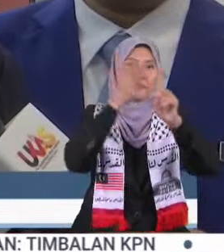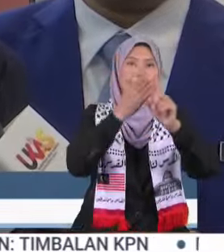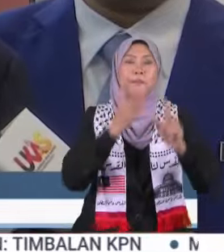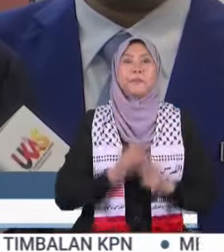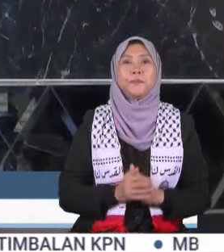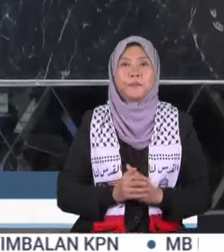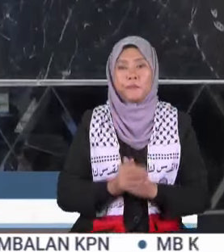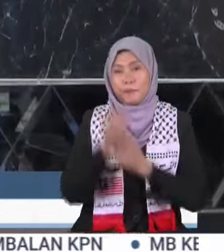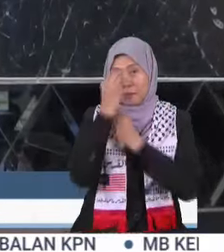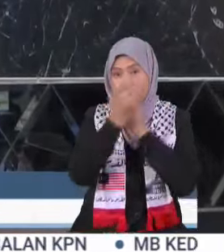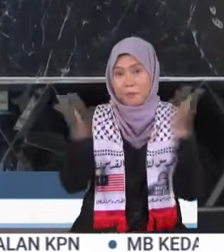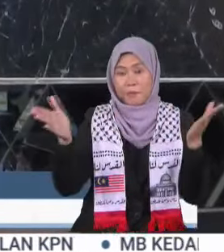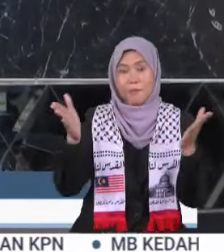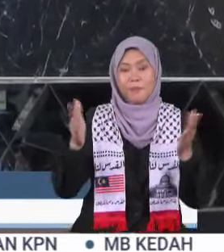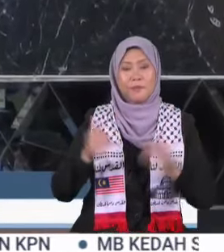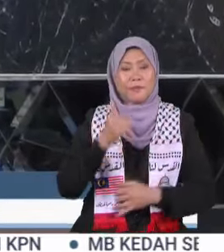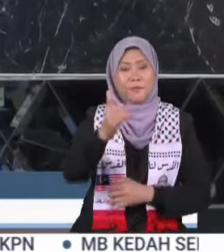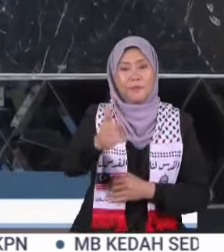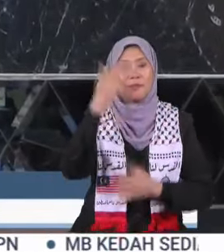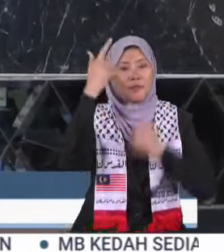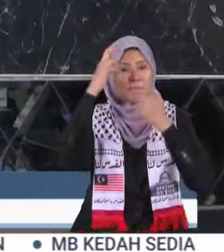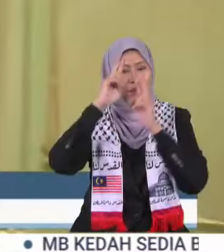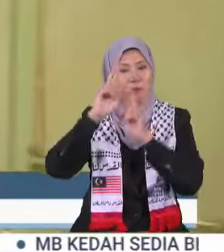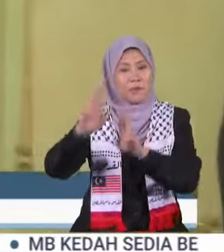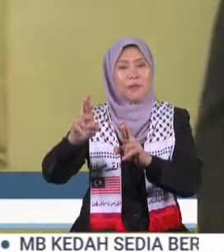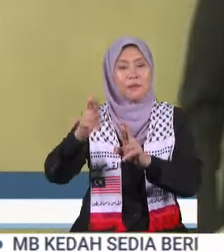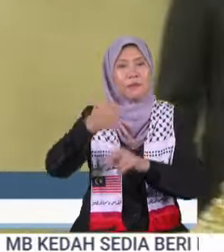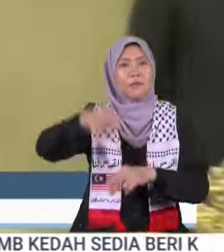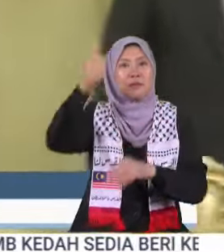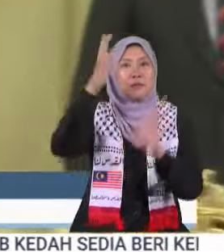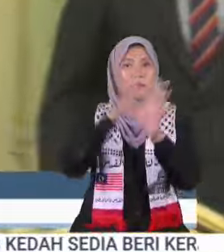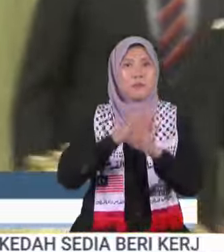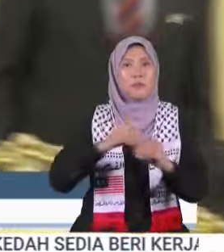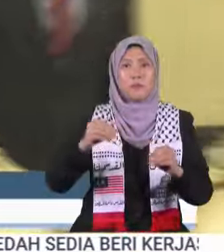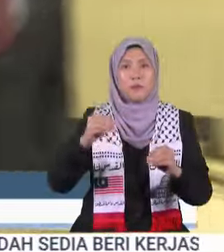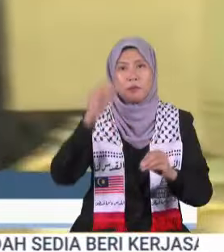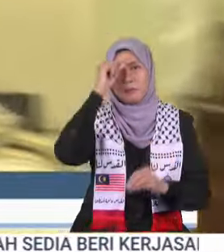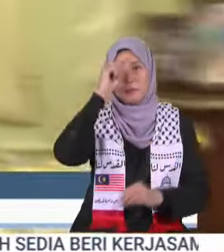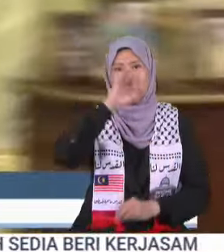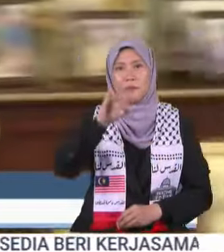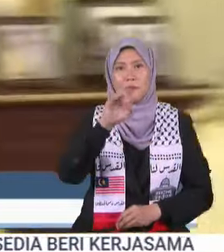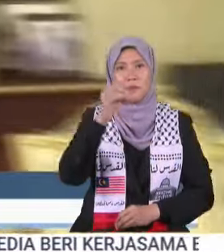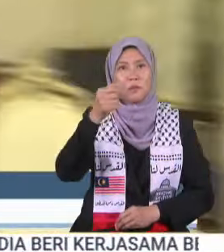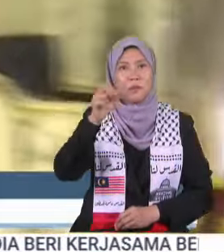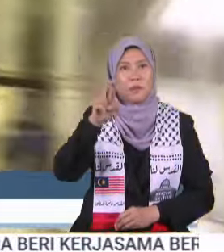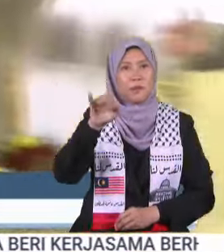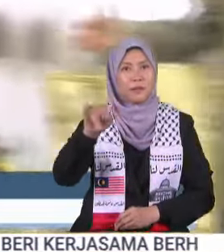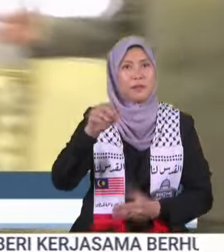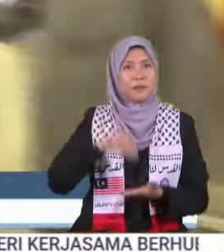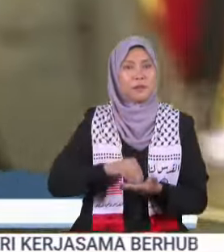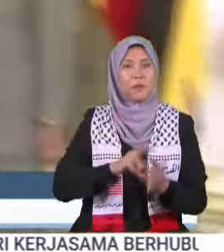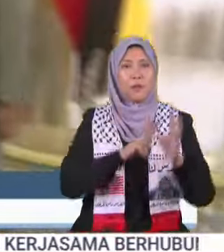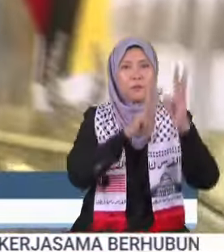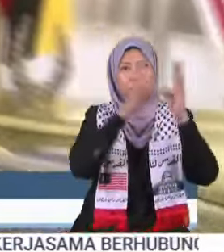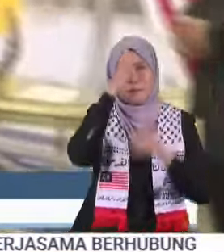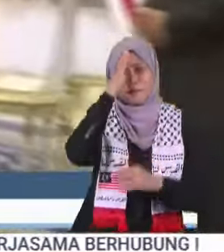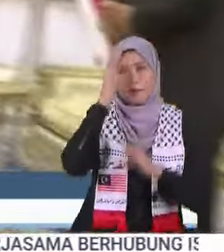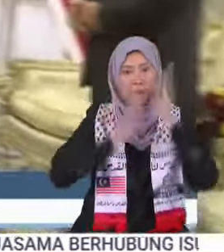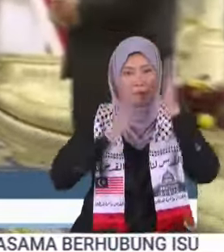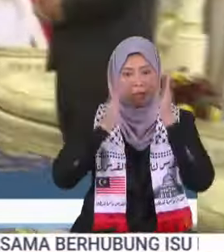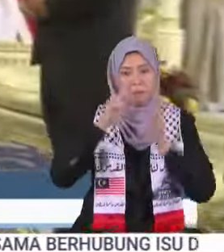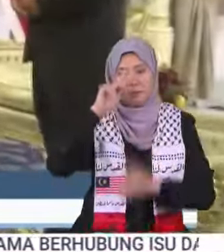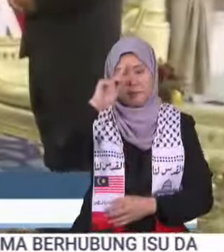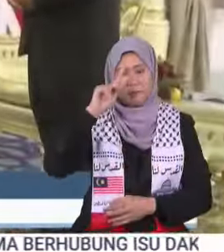pemberita selepas mengadakan kunjungan hormat terhadap premierak Datuk petinggi Tan Sri Abang Johari tunopeng di Wisma Bapa Malaysia